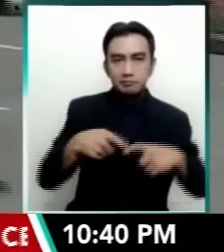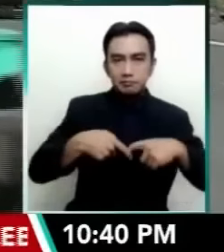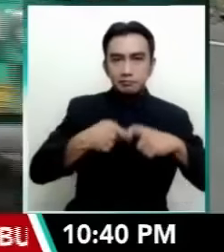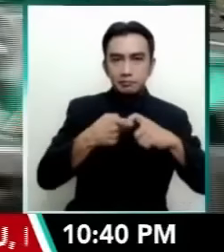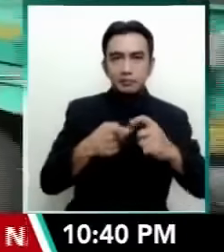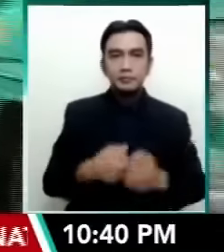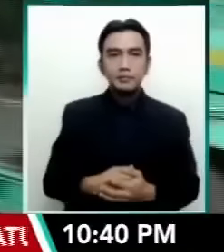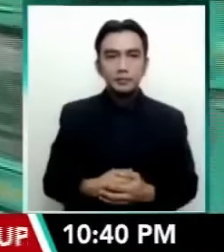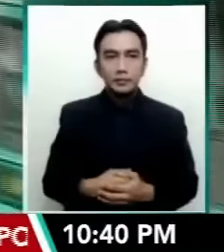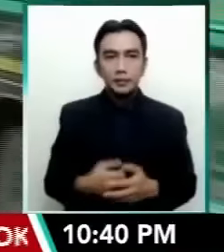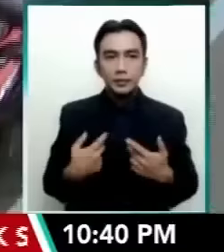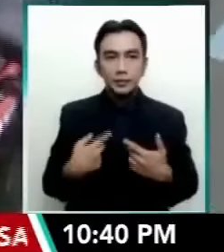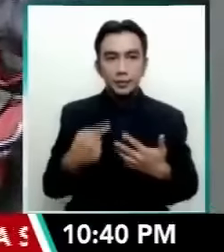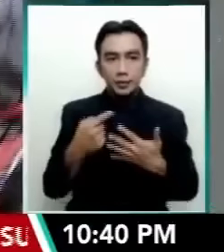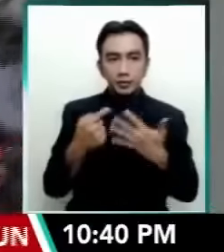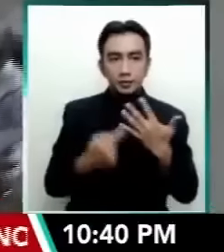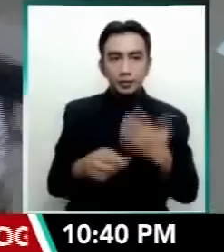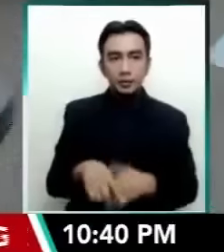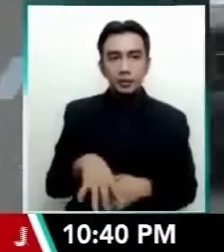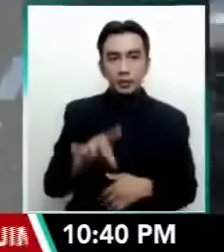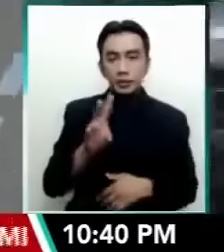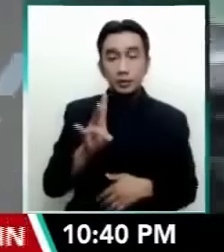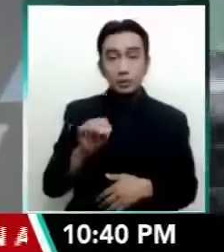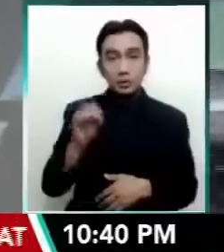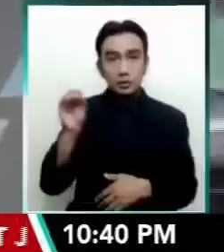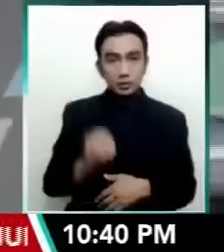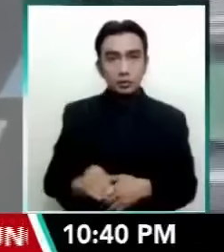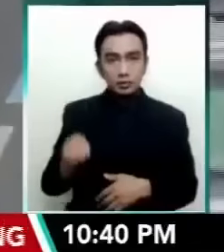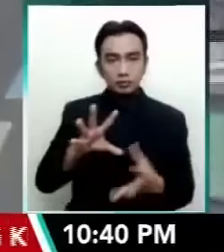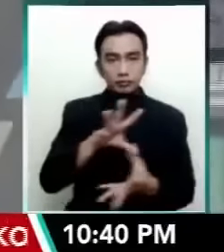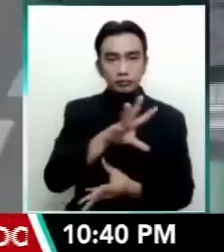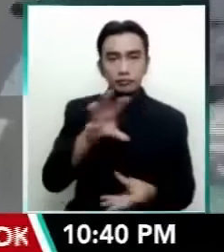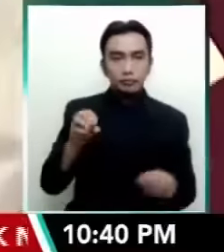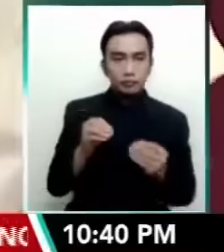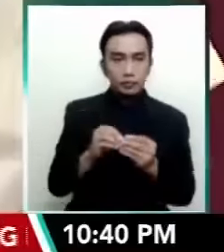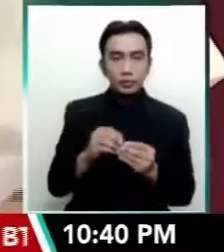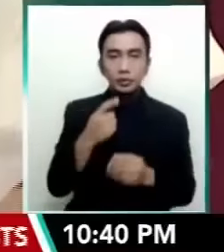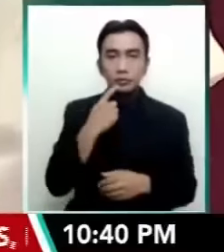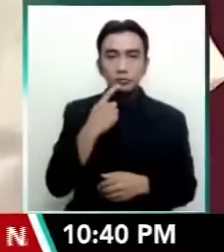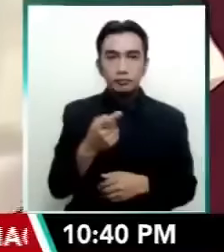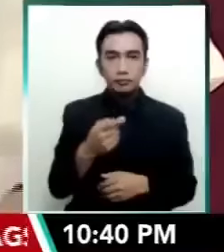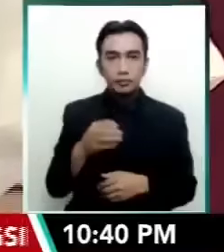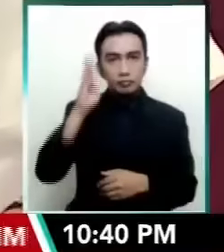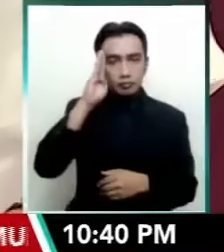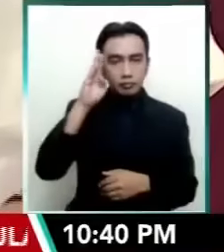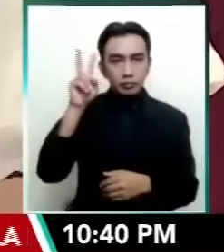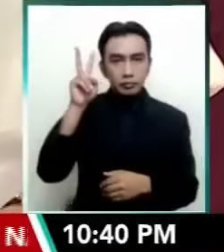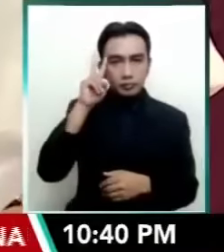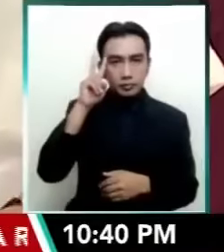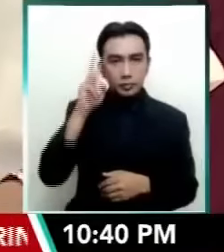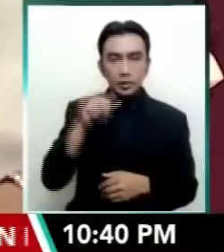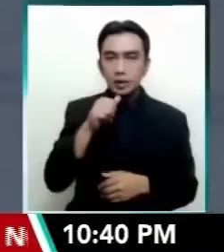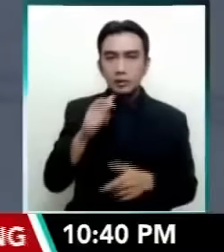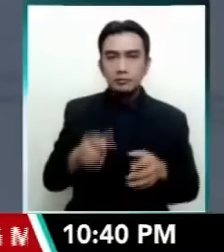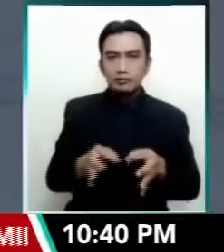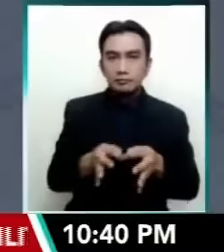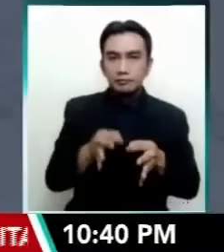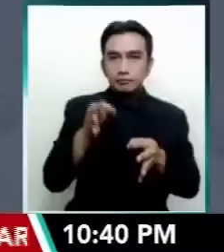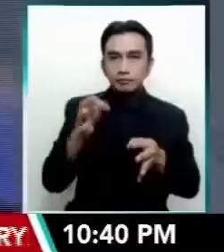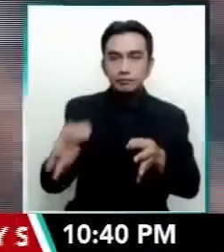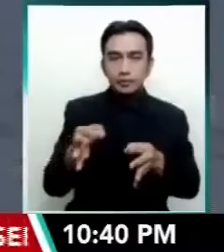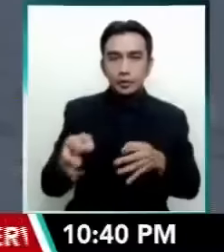sa buong bansa sa katapusan ng taon. Kahit hindi pa 100%, sinabi ni Pangulong Marcos na hindi napapalawigin ang deadline. Hindi